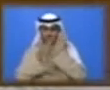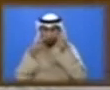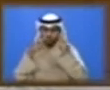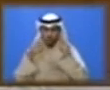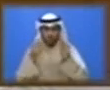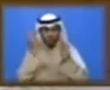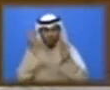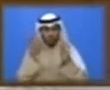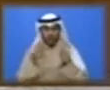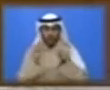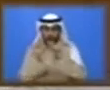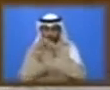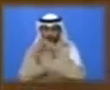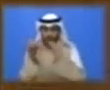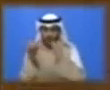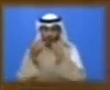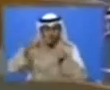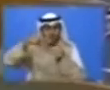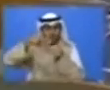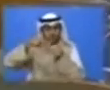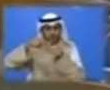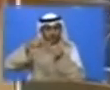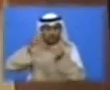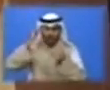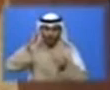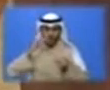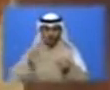بالإضافة إلى توصيات حول تراجع أسعار النفط.